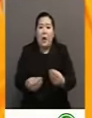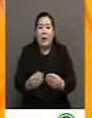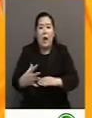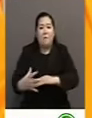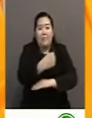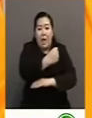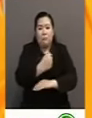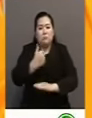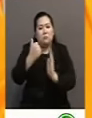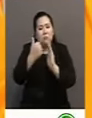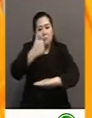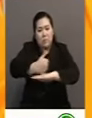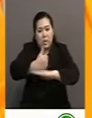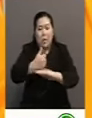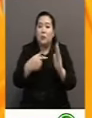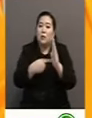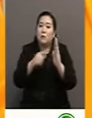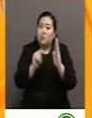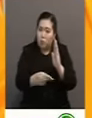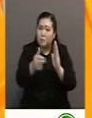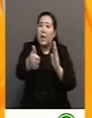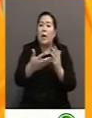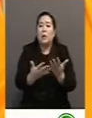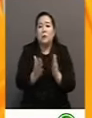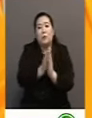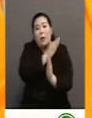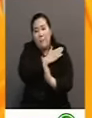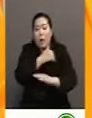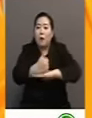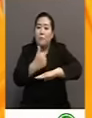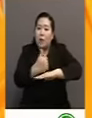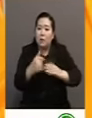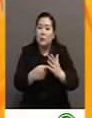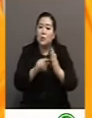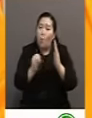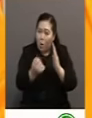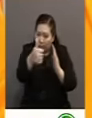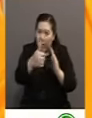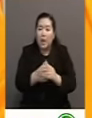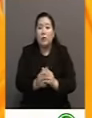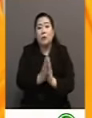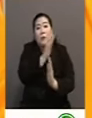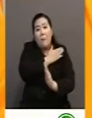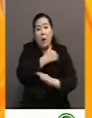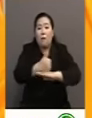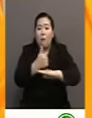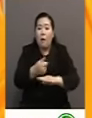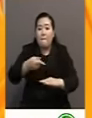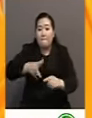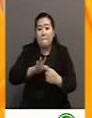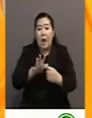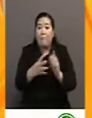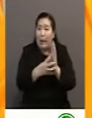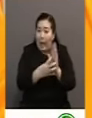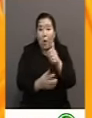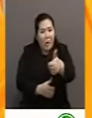คณะค่ะไม่ว่าจะเป็นเจ้าคณะตำบลเจ้าคณะอำเภอหรือเจ้าคณะจังหวัดเจ้าคณะภาคหรือเจ้าคณะหนก็สามารถสึก